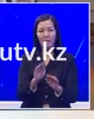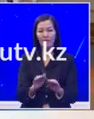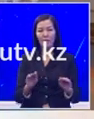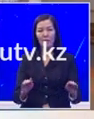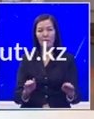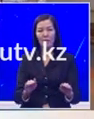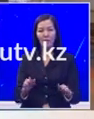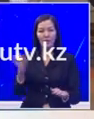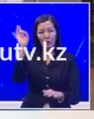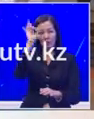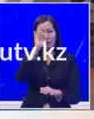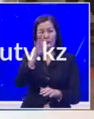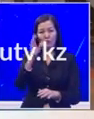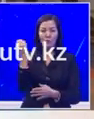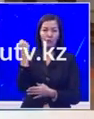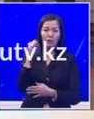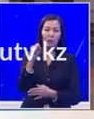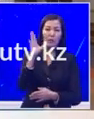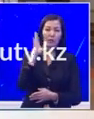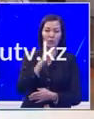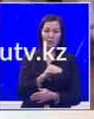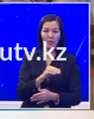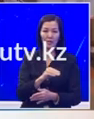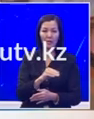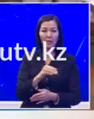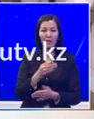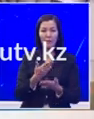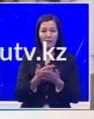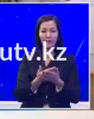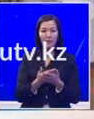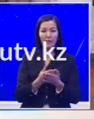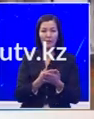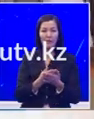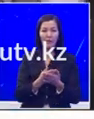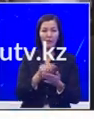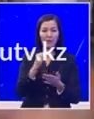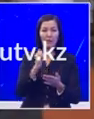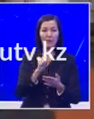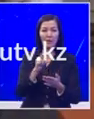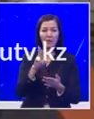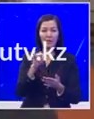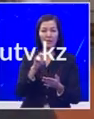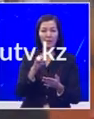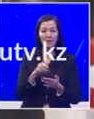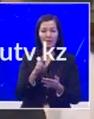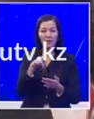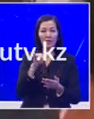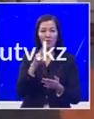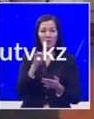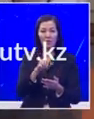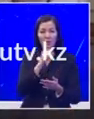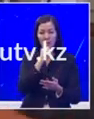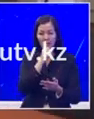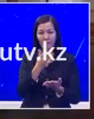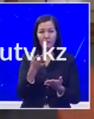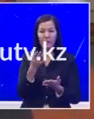шыққан. Кешегі марқұм Жақсы Үшкөпір ағамыз ауылдан шыққан. Балуан әлемді мойындатқан даңқты. Дәулет ағамыз Тұрғанды міне ауылдан шыққан.